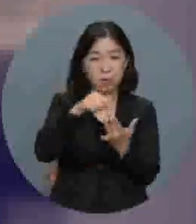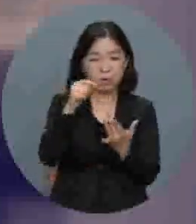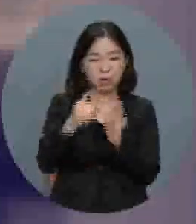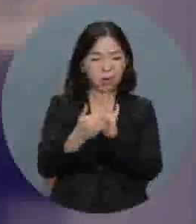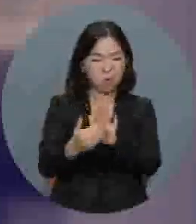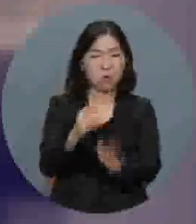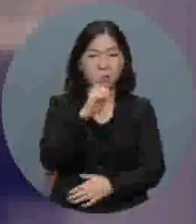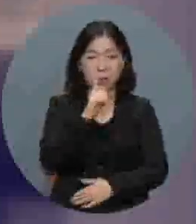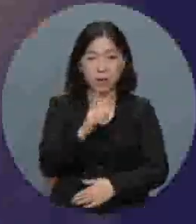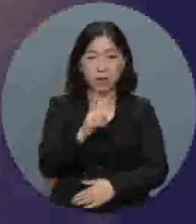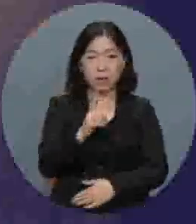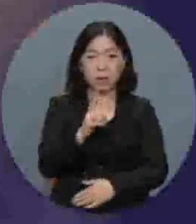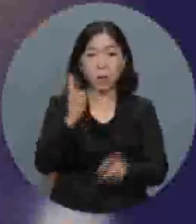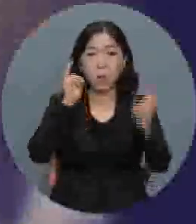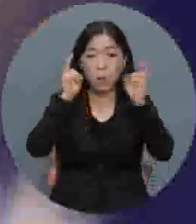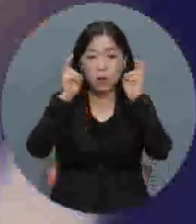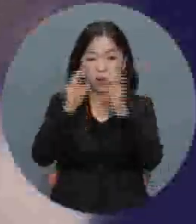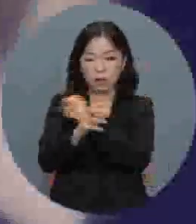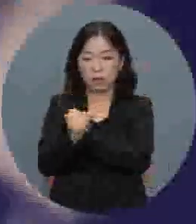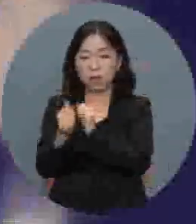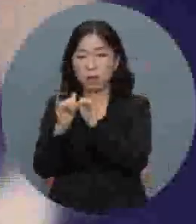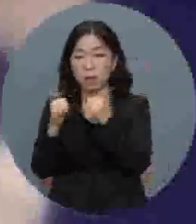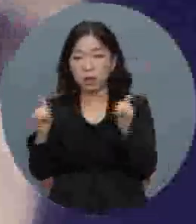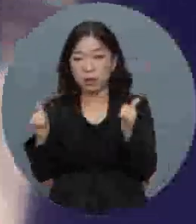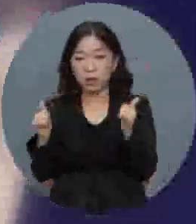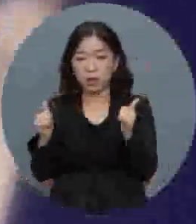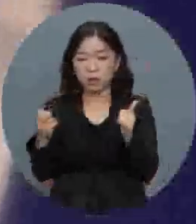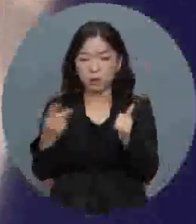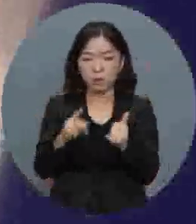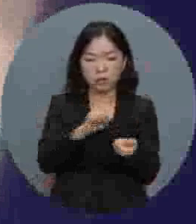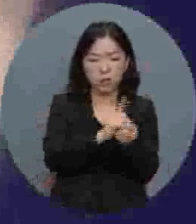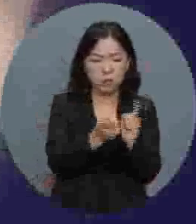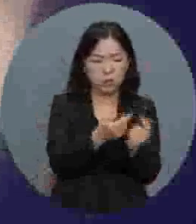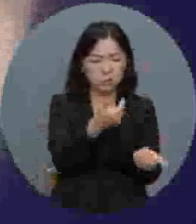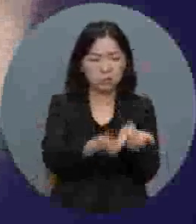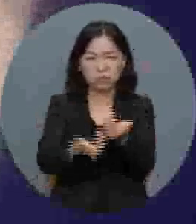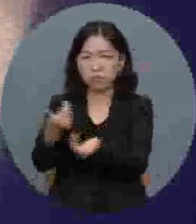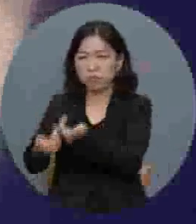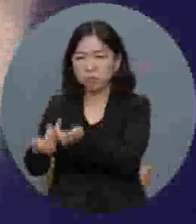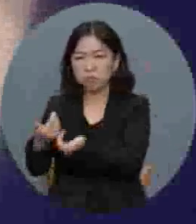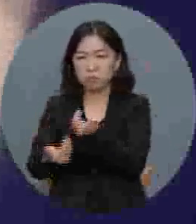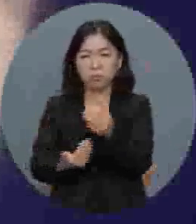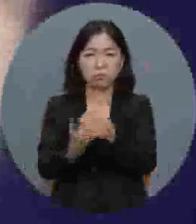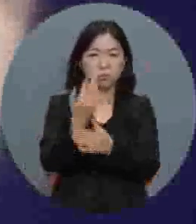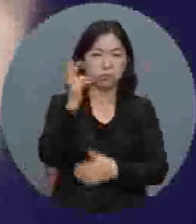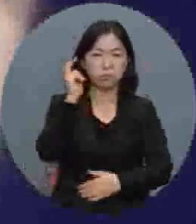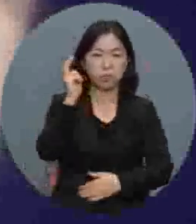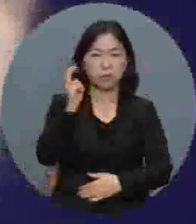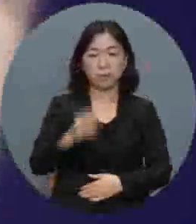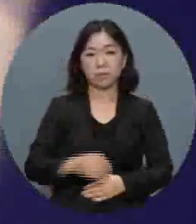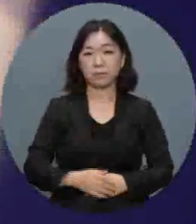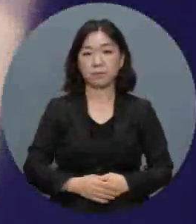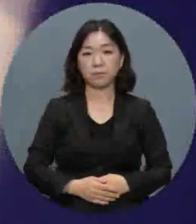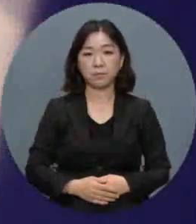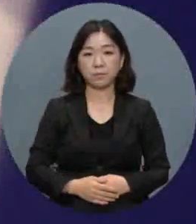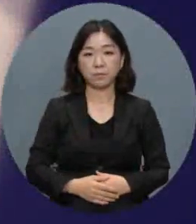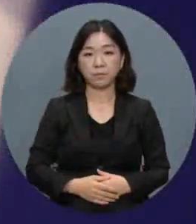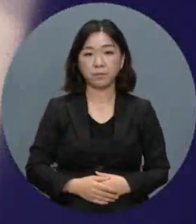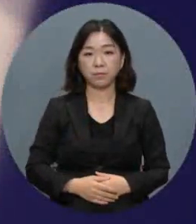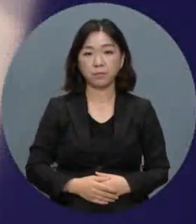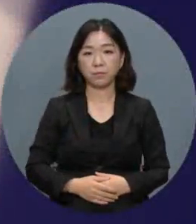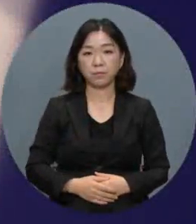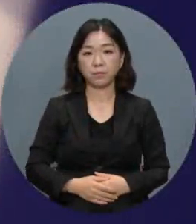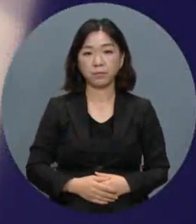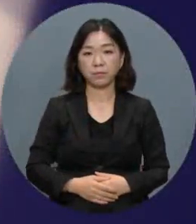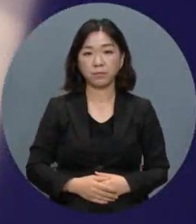가운데 시행사와 계약자 계약자 들끼리 의 갈등도 우려됩니다 mbc 뉴스 u